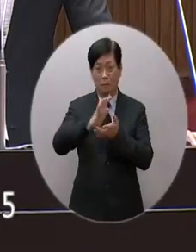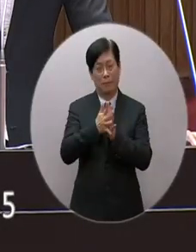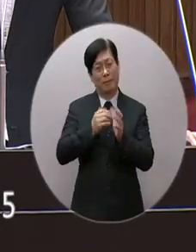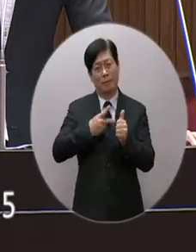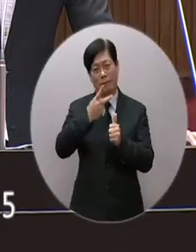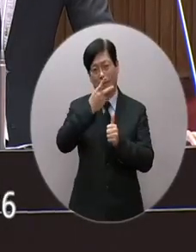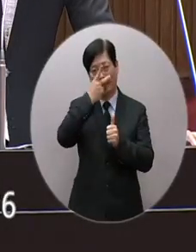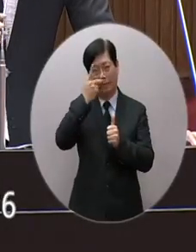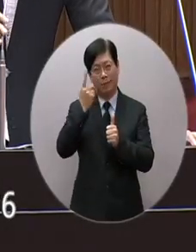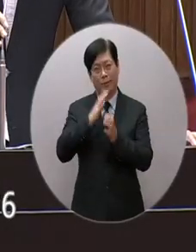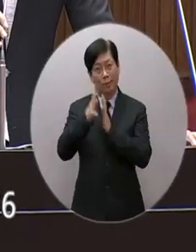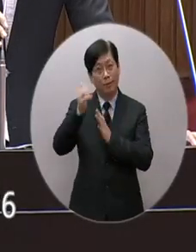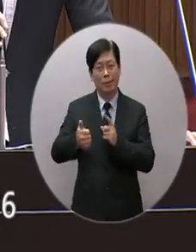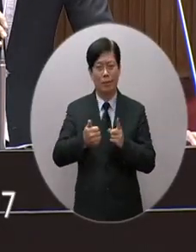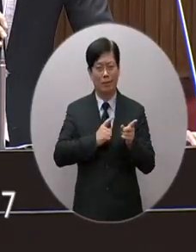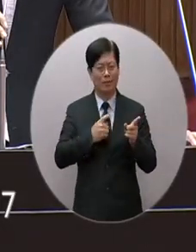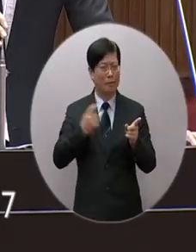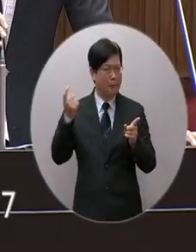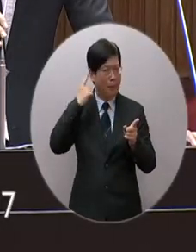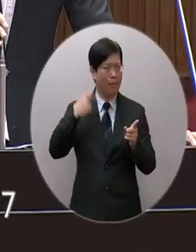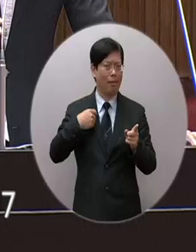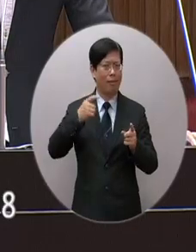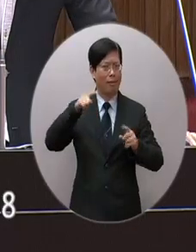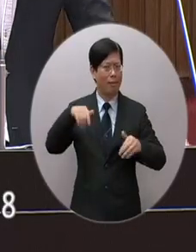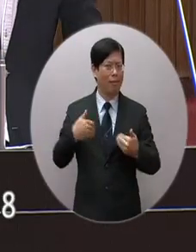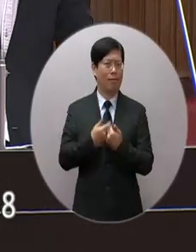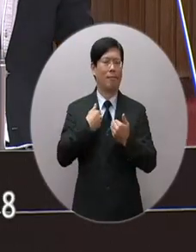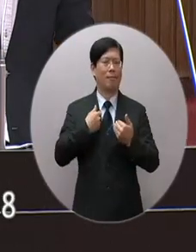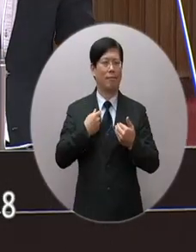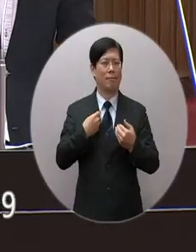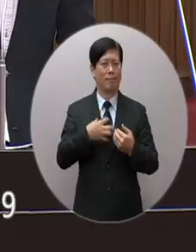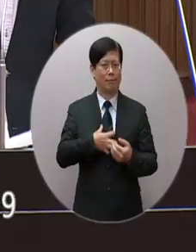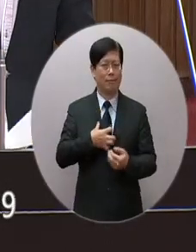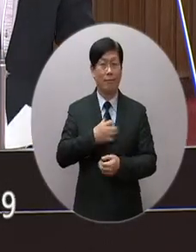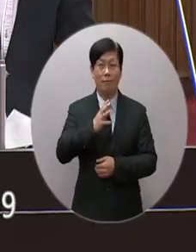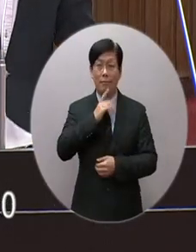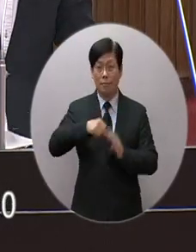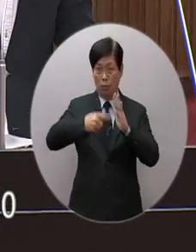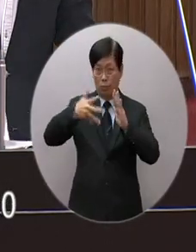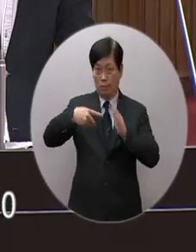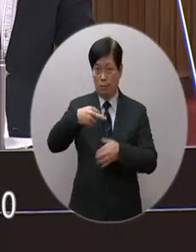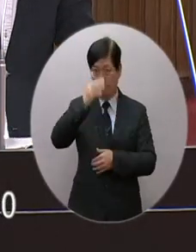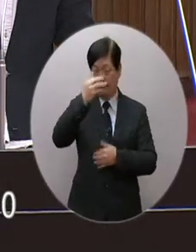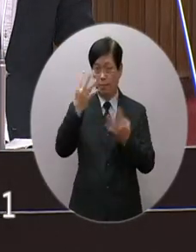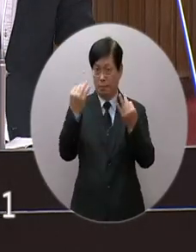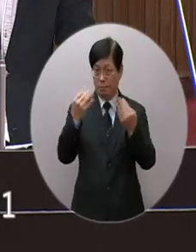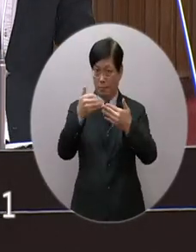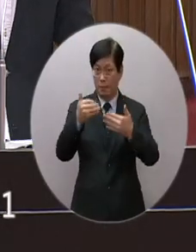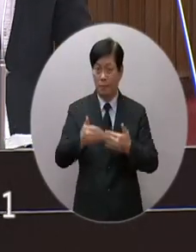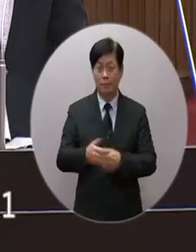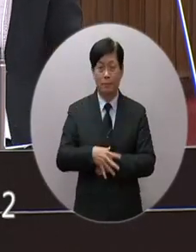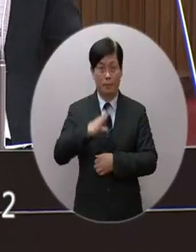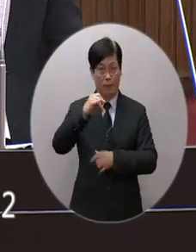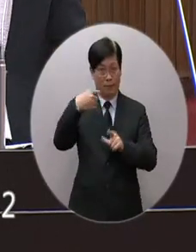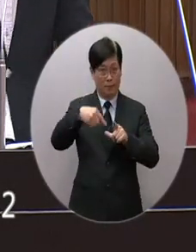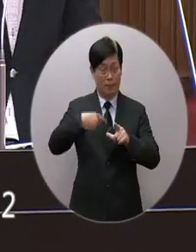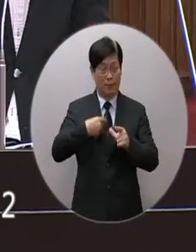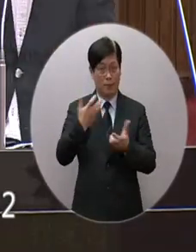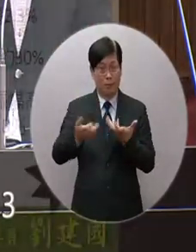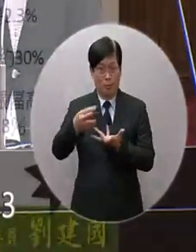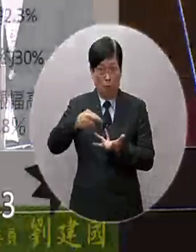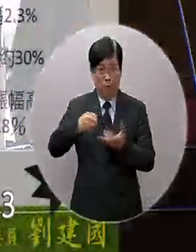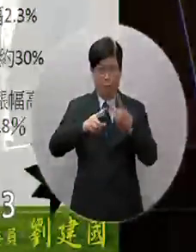长，我当然听起来很不以为然了，哈。不过院长可以再看到以下几个数字，哈。千叶火锅2月涨